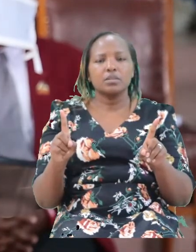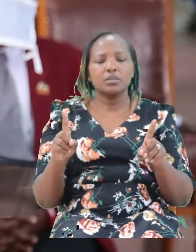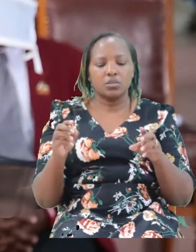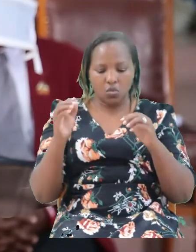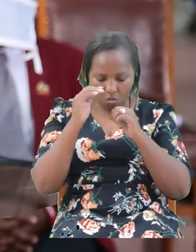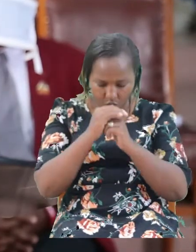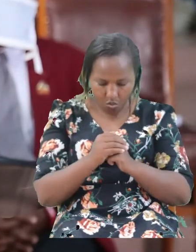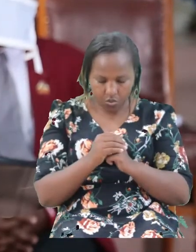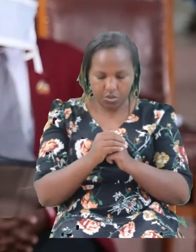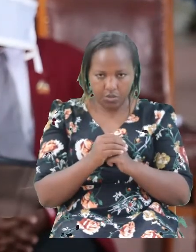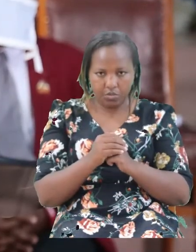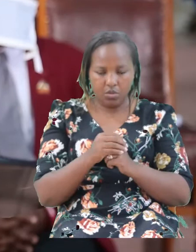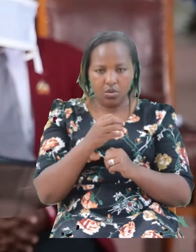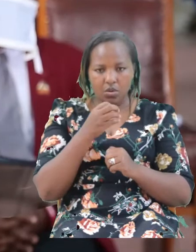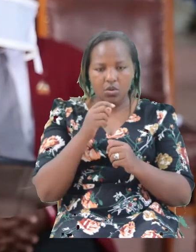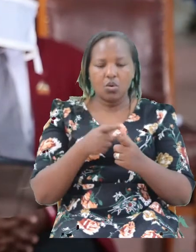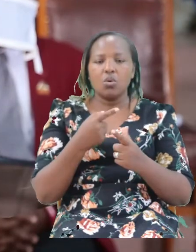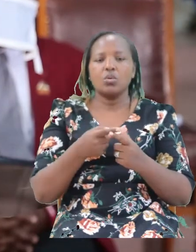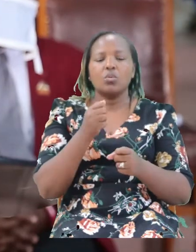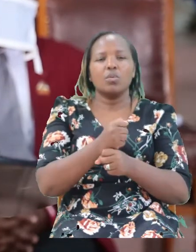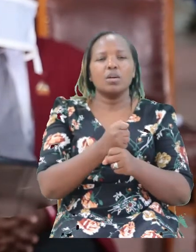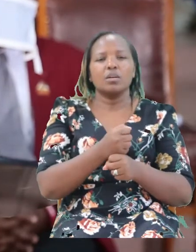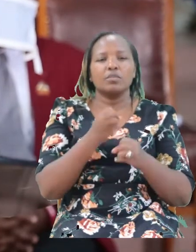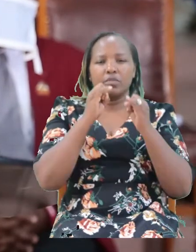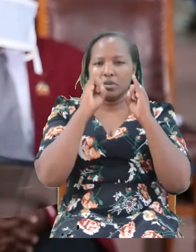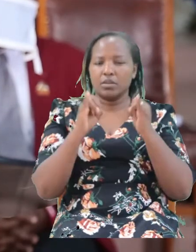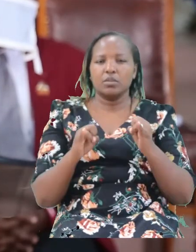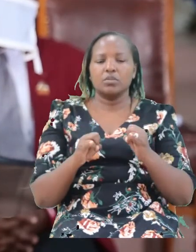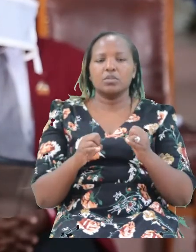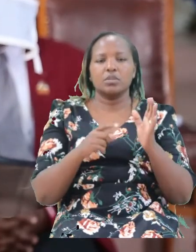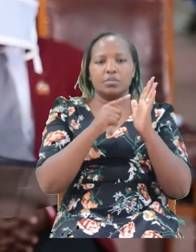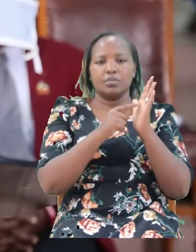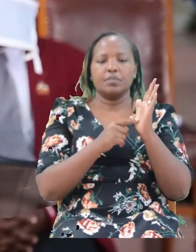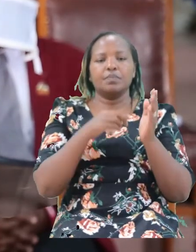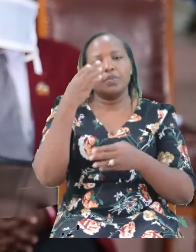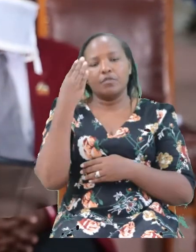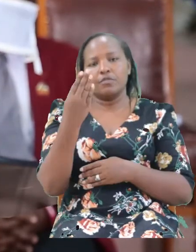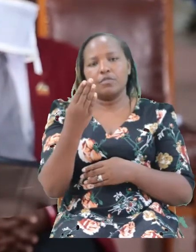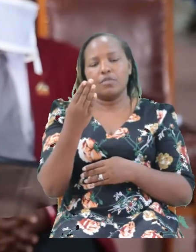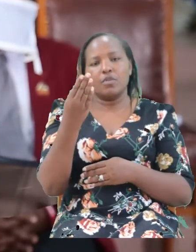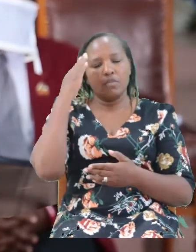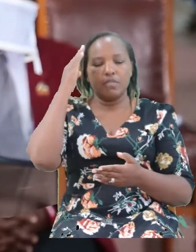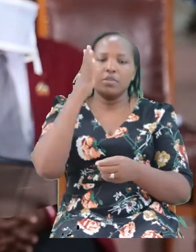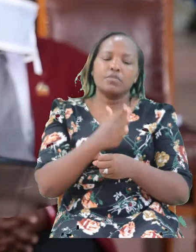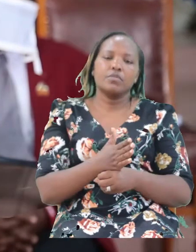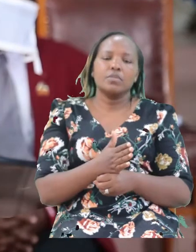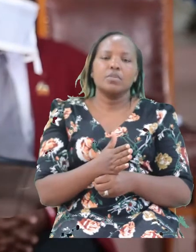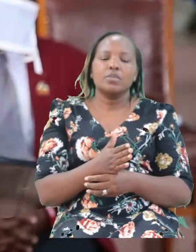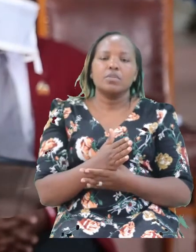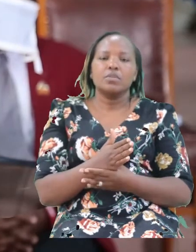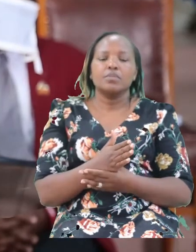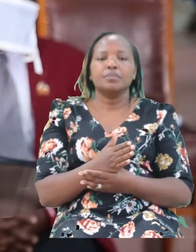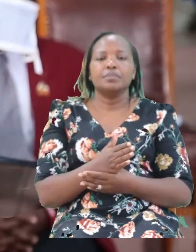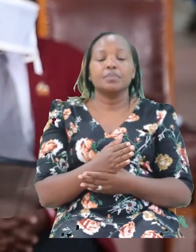hatutaabudu ama kutumikia Mungu mwingine. Jambo la nne, kuwa mwaminifu.